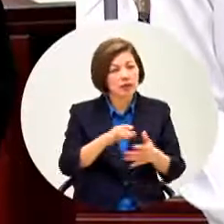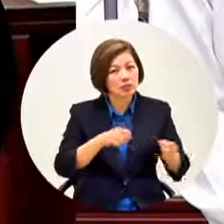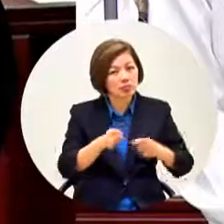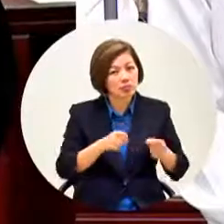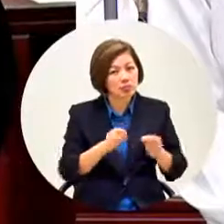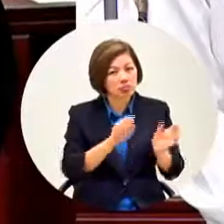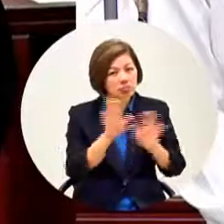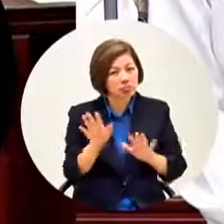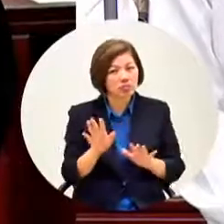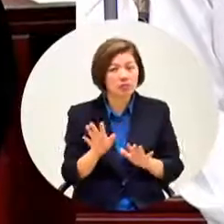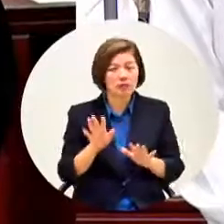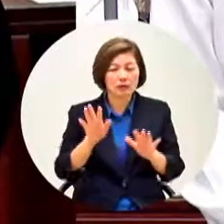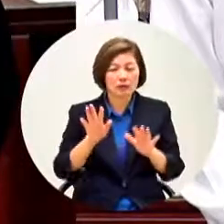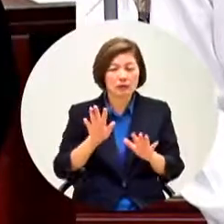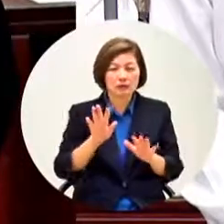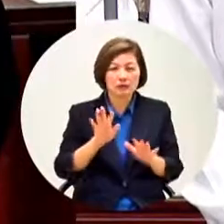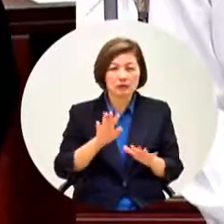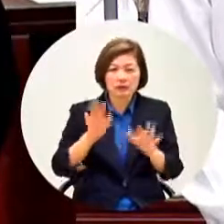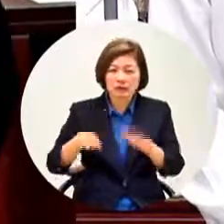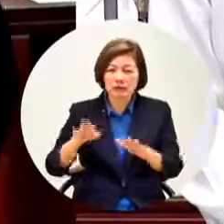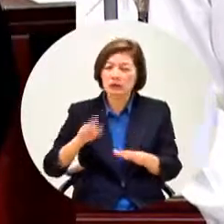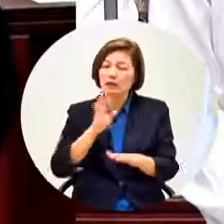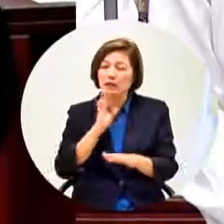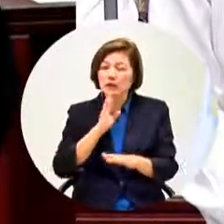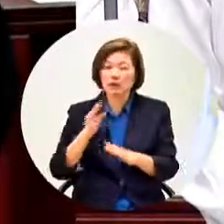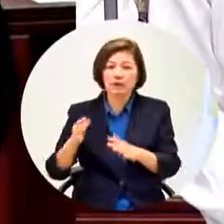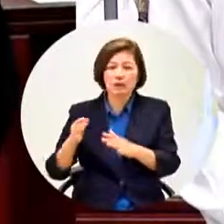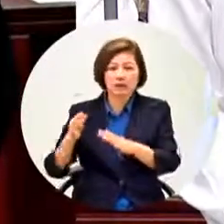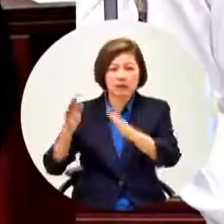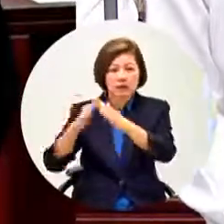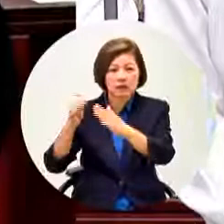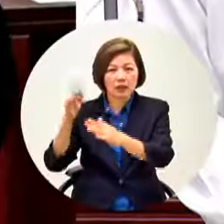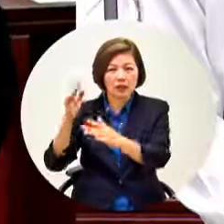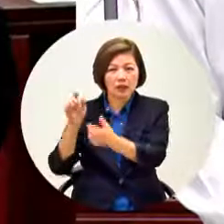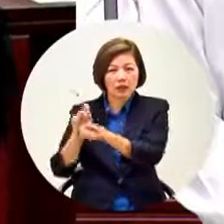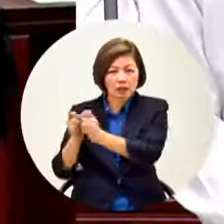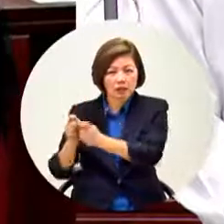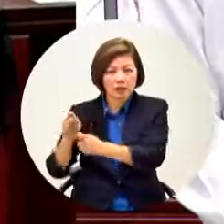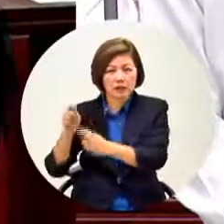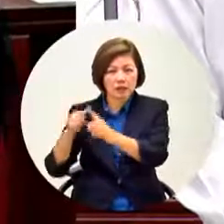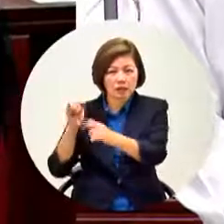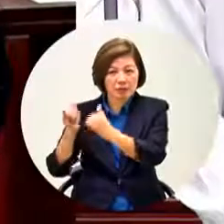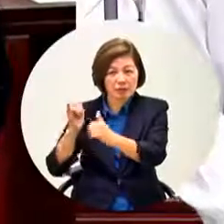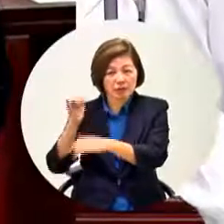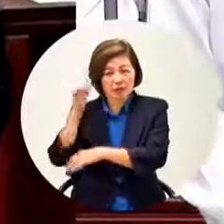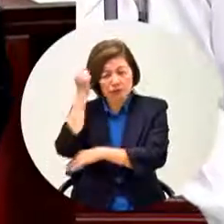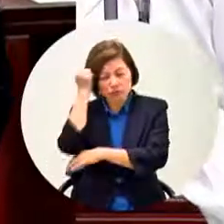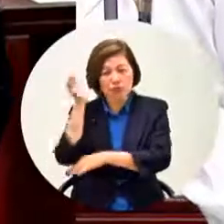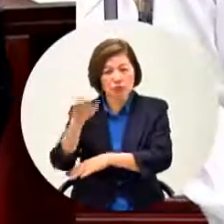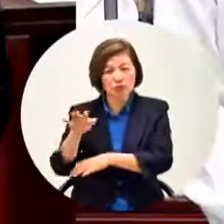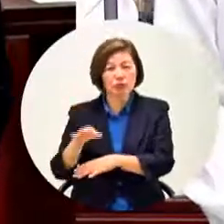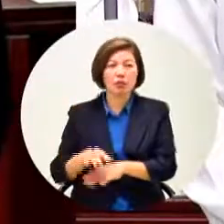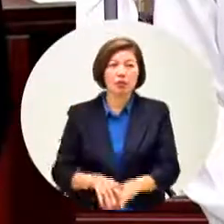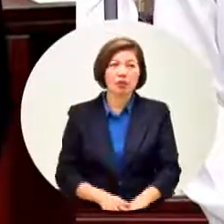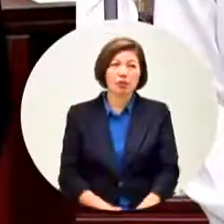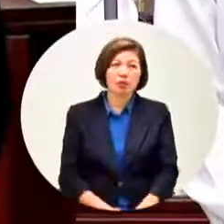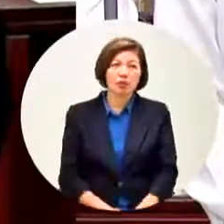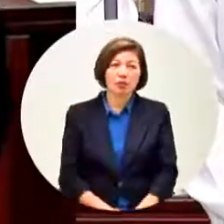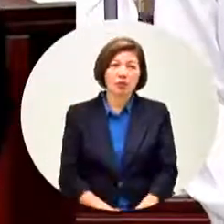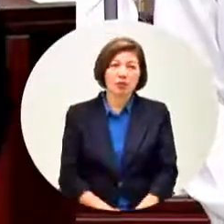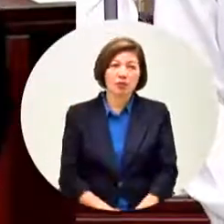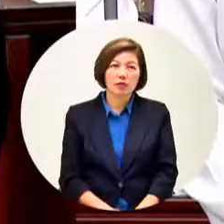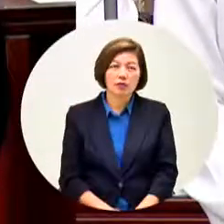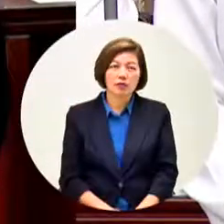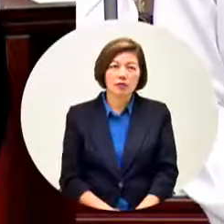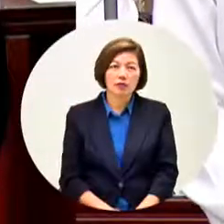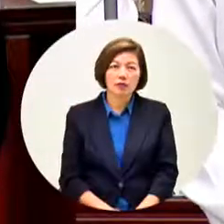马现有的就是这边的徛家，你是咪加做这边？哦，安尼生活圈这